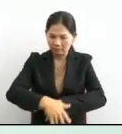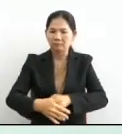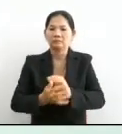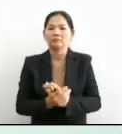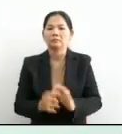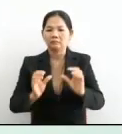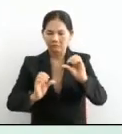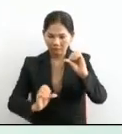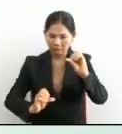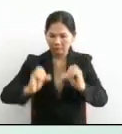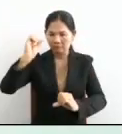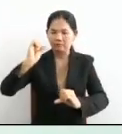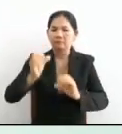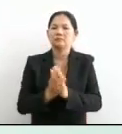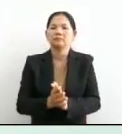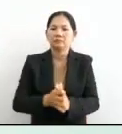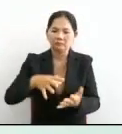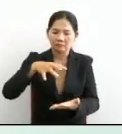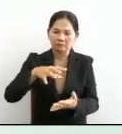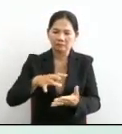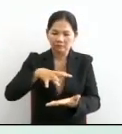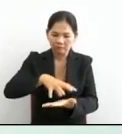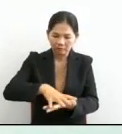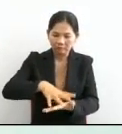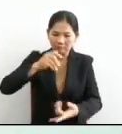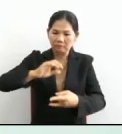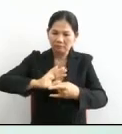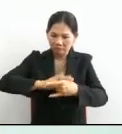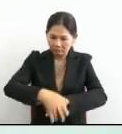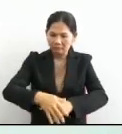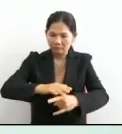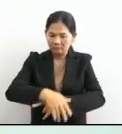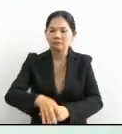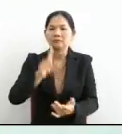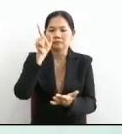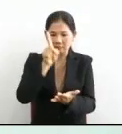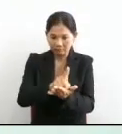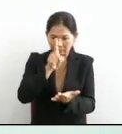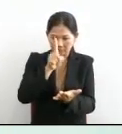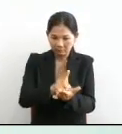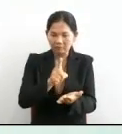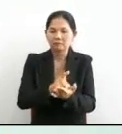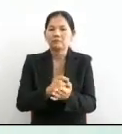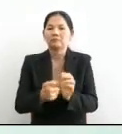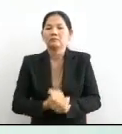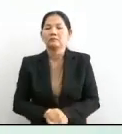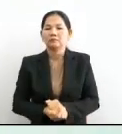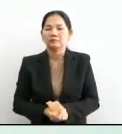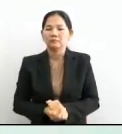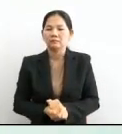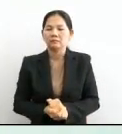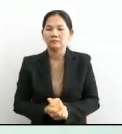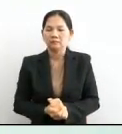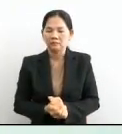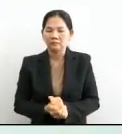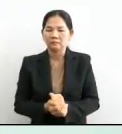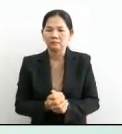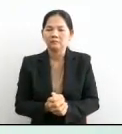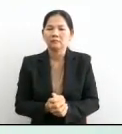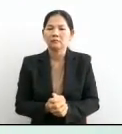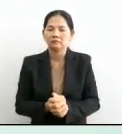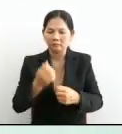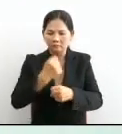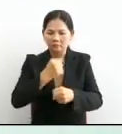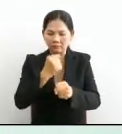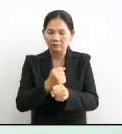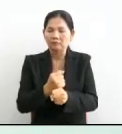lơ bình ní mà sáng đầm lâu mí miên xà rạ sầm khắn nóng ca thuơ